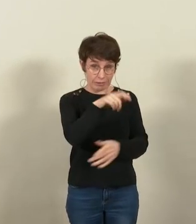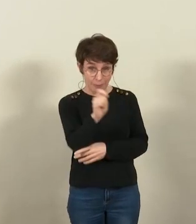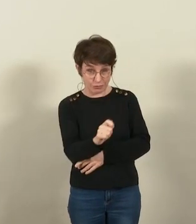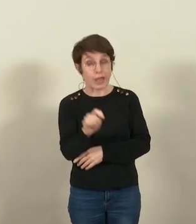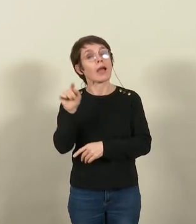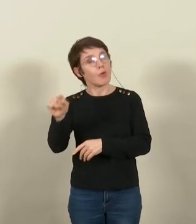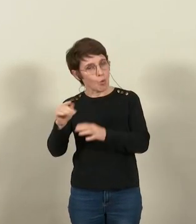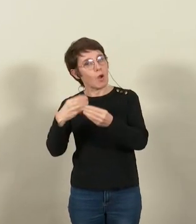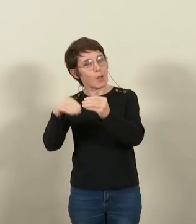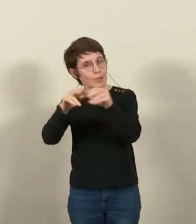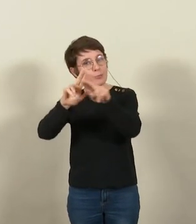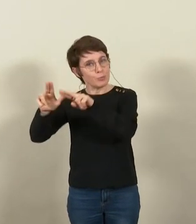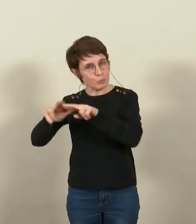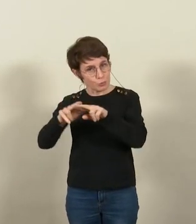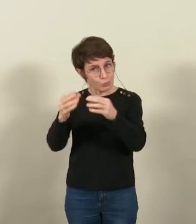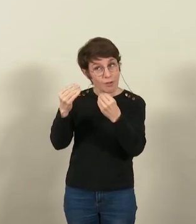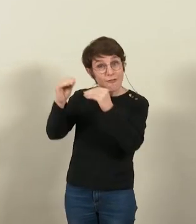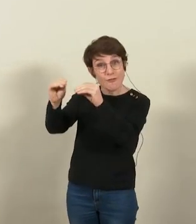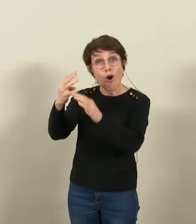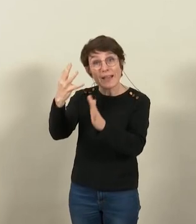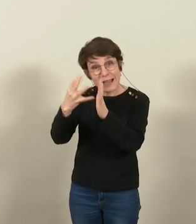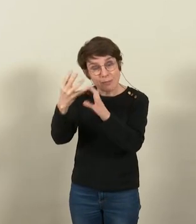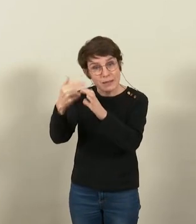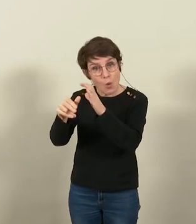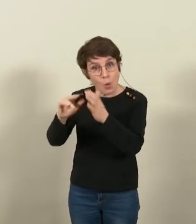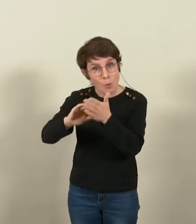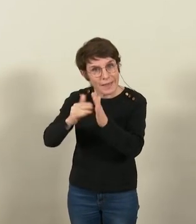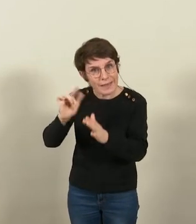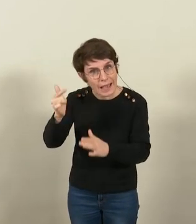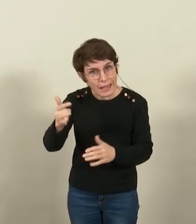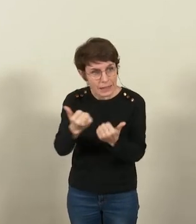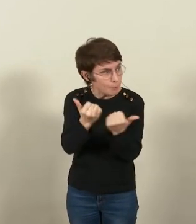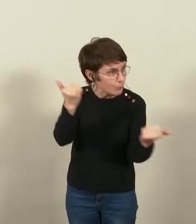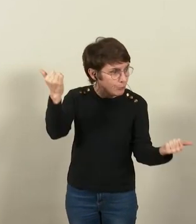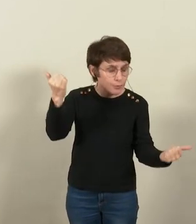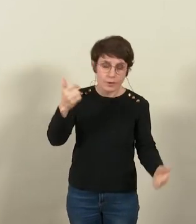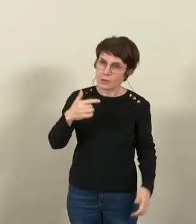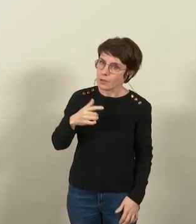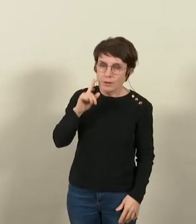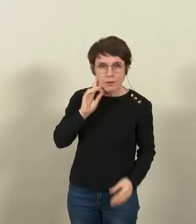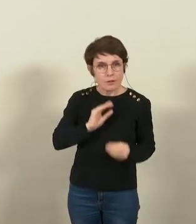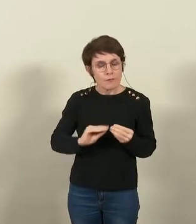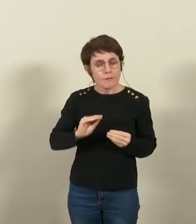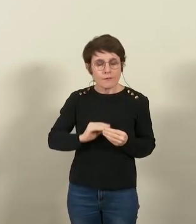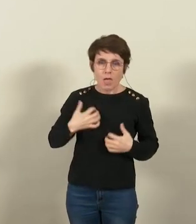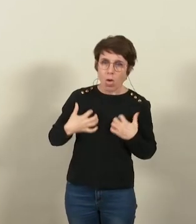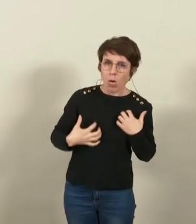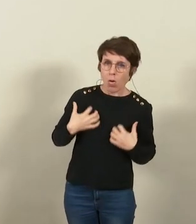certes après de 4000 € le mètre carré donc enfin voilà quoi ça ça ça nous questionne